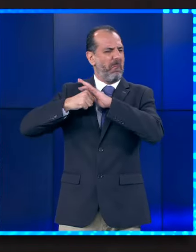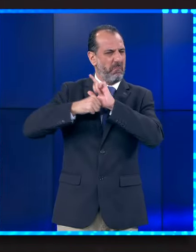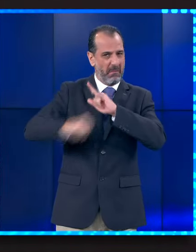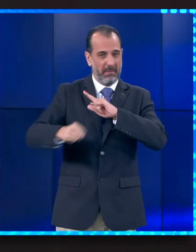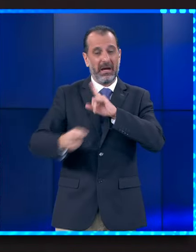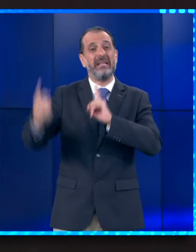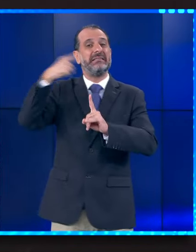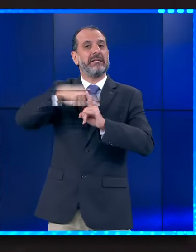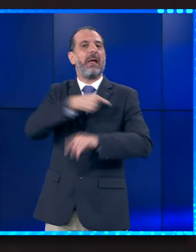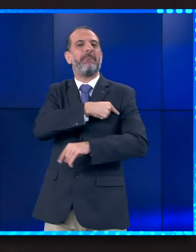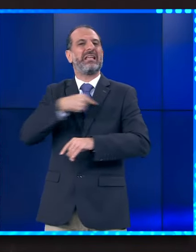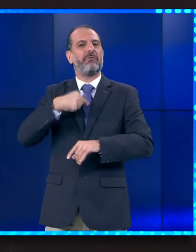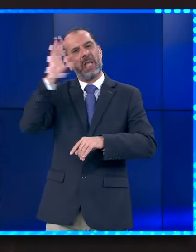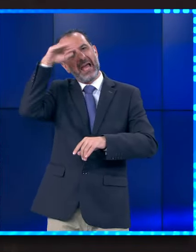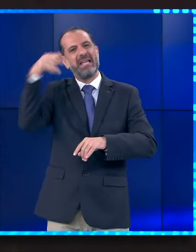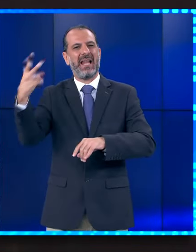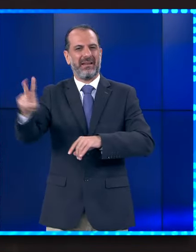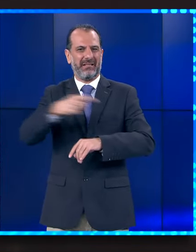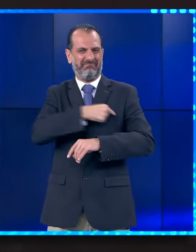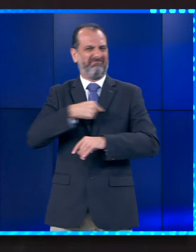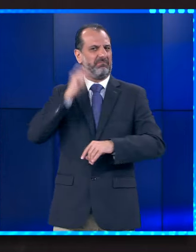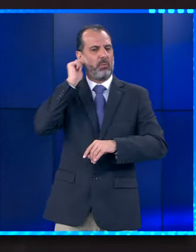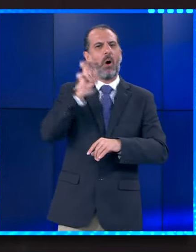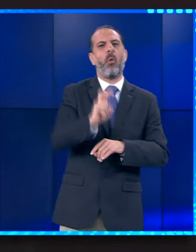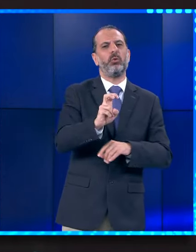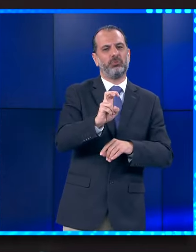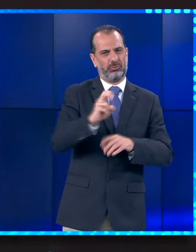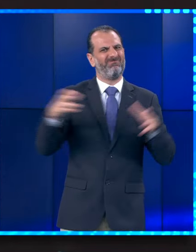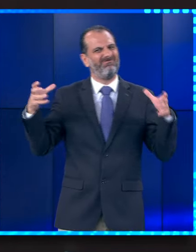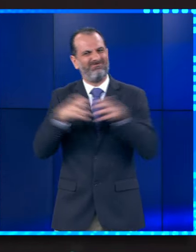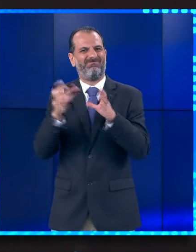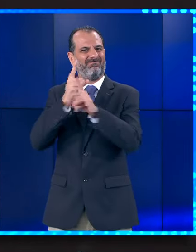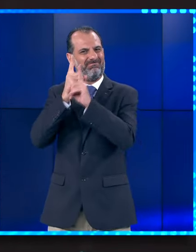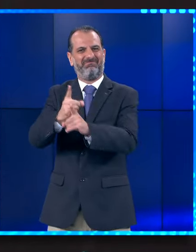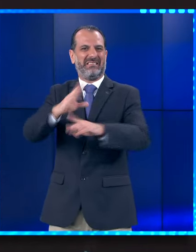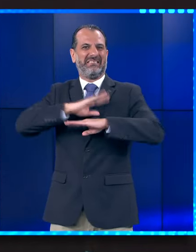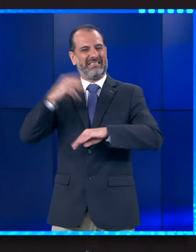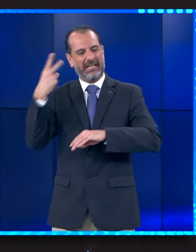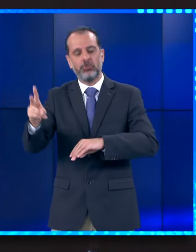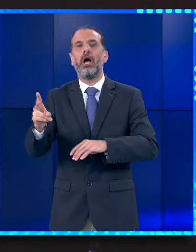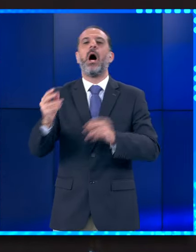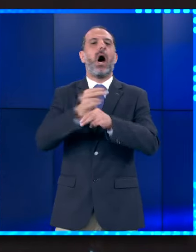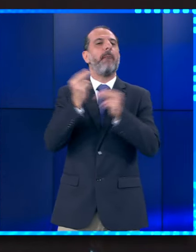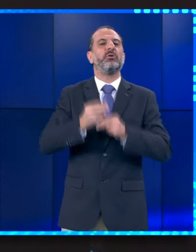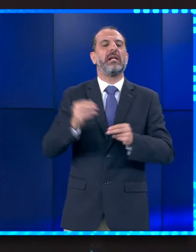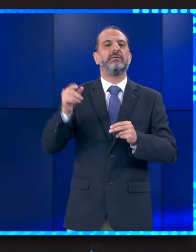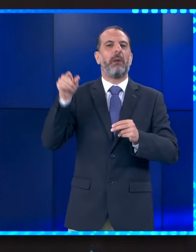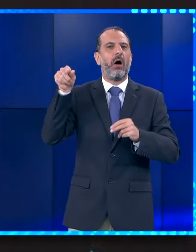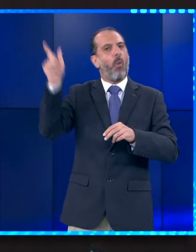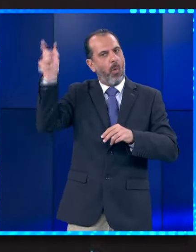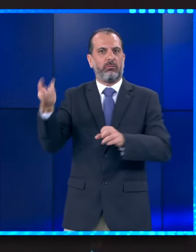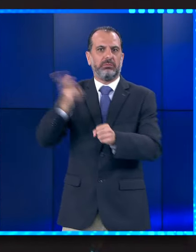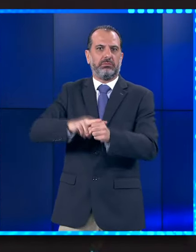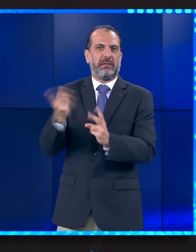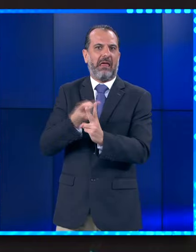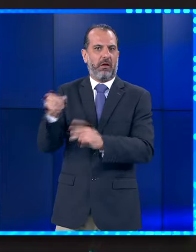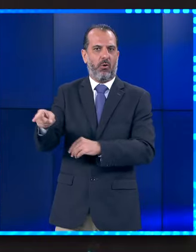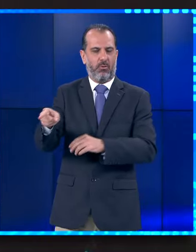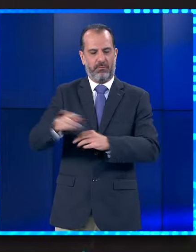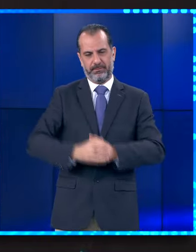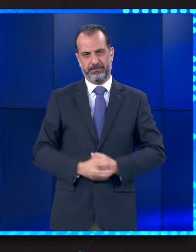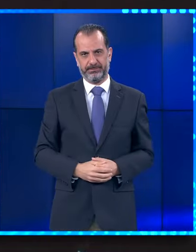και ο επικεφαλής της Ιρανικής δύναμης Κουντς του επίλεκτου σώματος των φρουρών Επανάστασης Ισμαήλ Κανή.